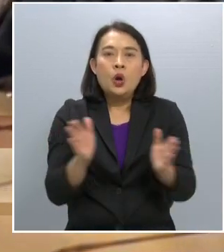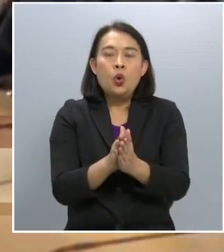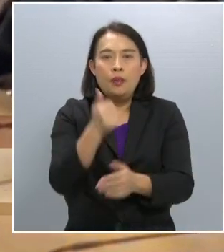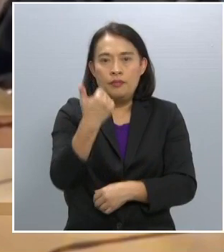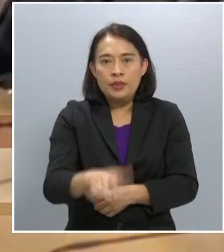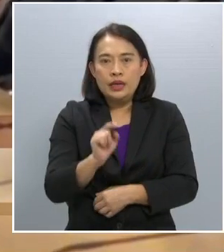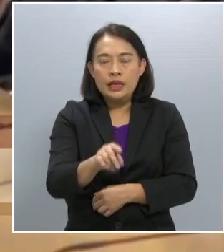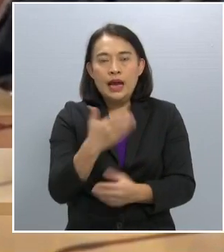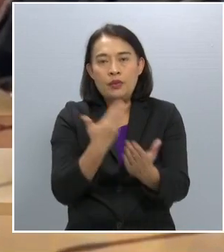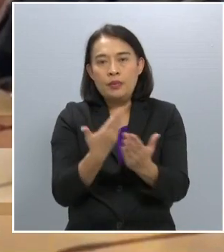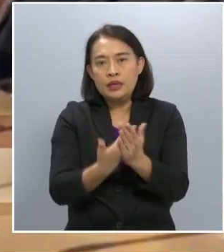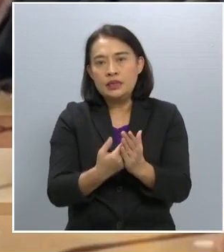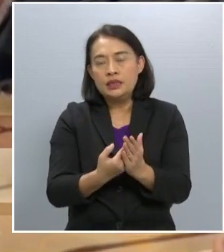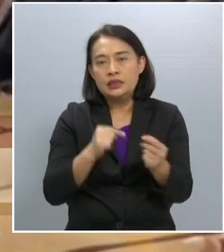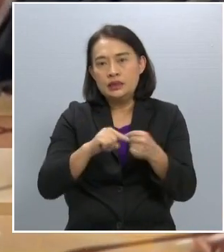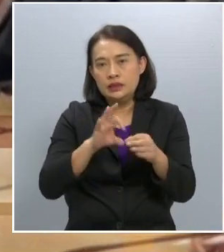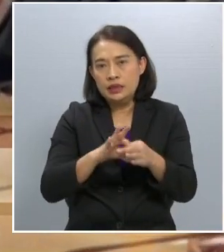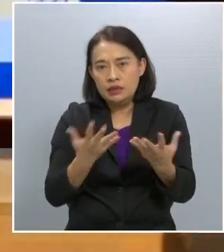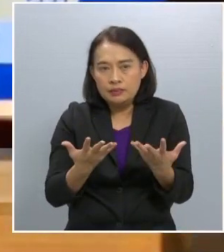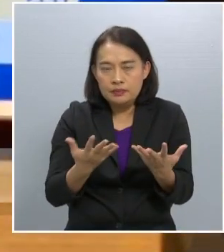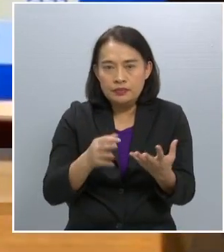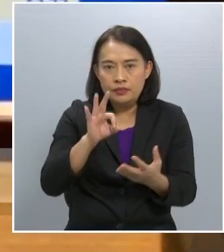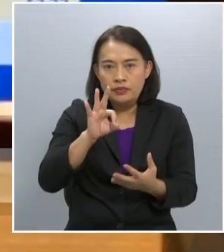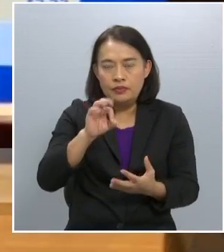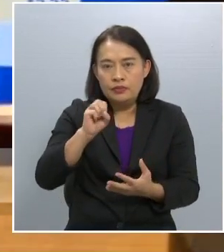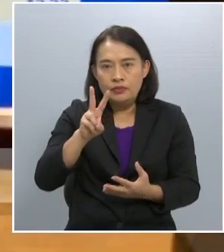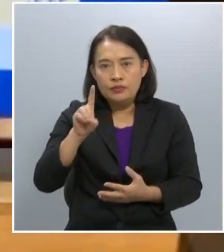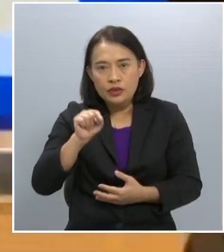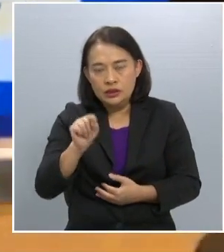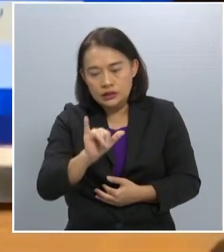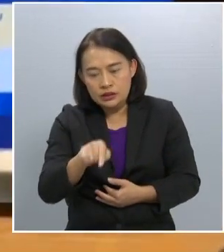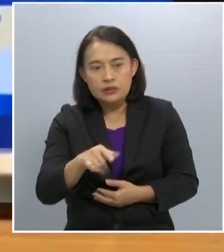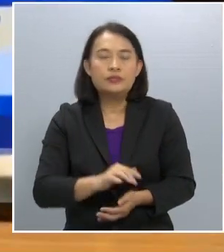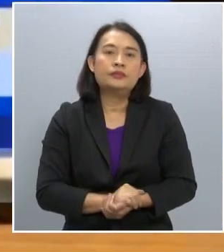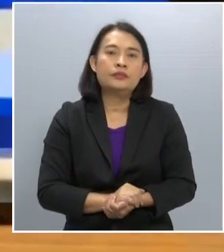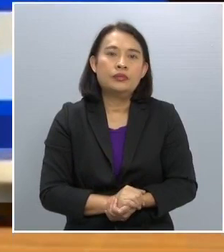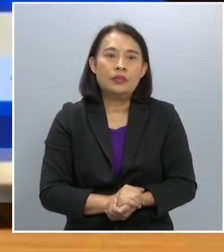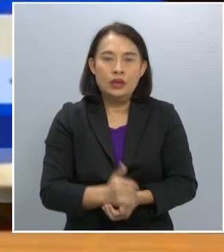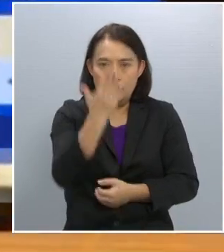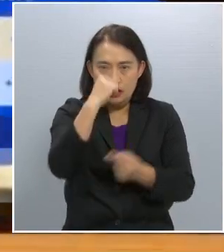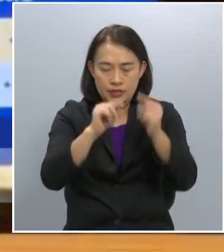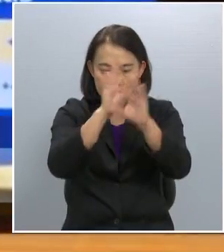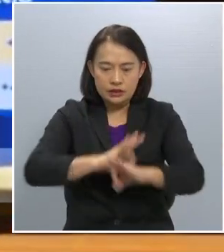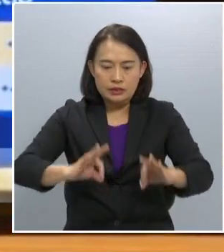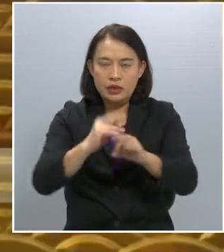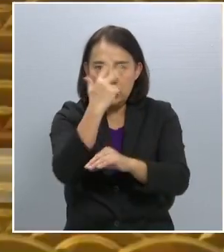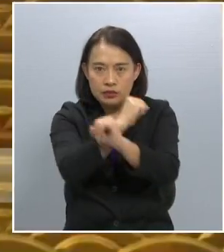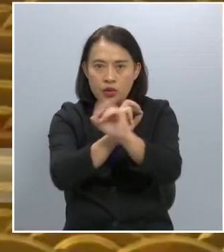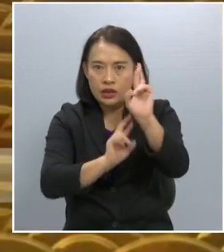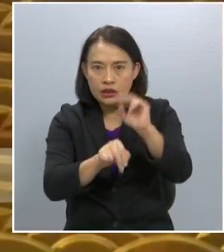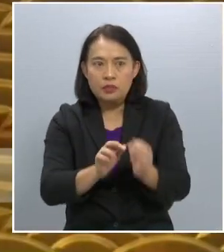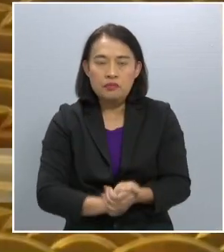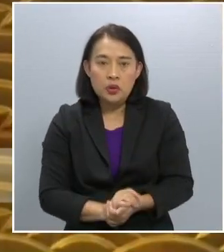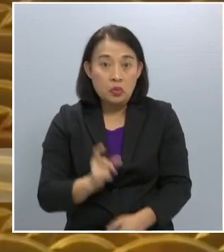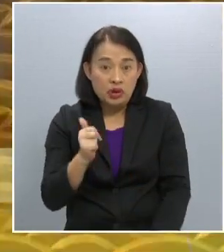เป็นภาวะเงินฝืดออ้านี่นั่นก็แปลว่าเงินเฟ้อแต่ประมาทไม่ได้นะท่านผู้ชมไม่ได้แปลว่าดี